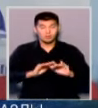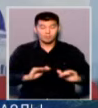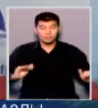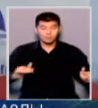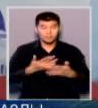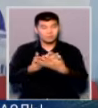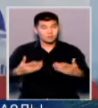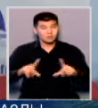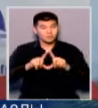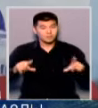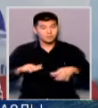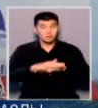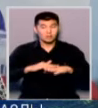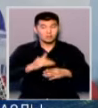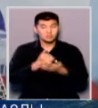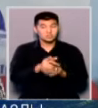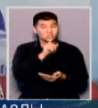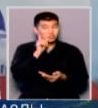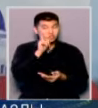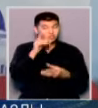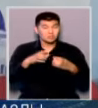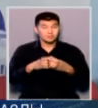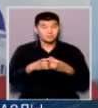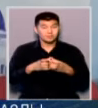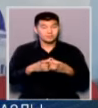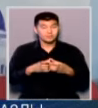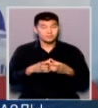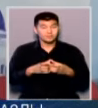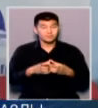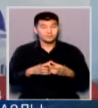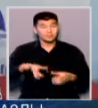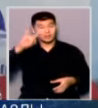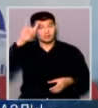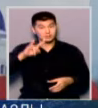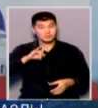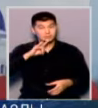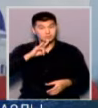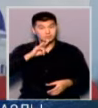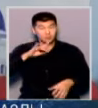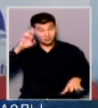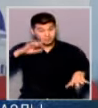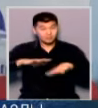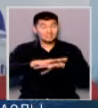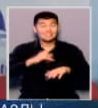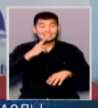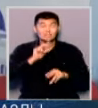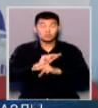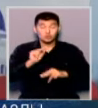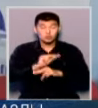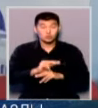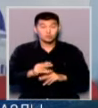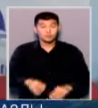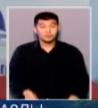балаларға, мектеп оқушыларына, жастарға, мына Қазақстан мемлекеттік тілді үйрету